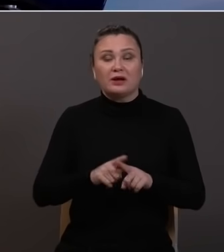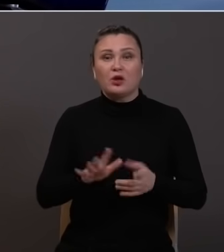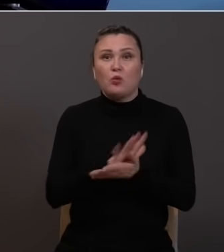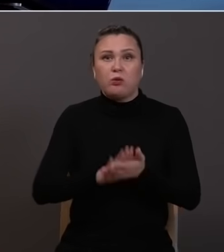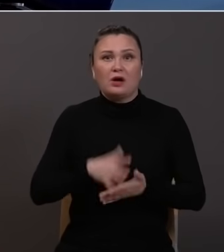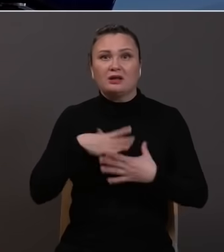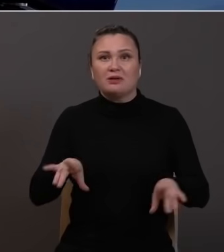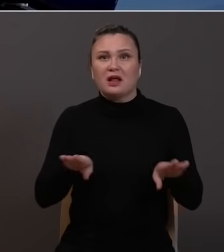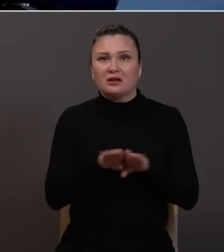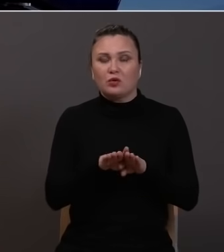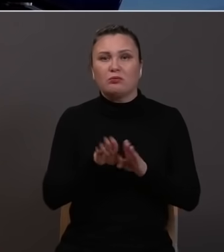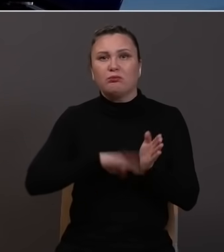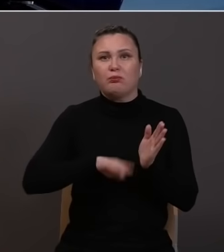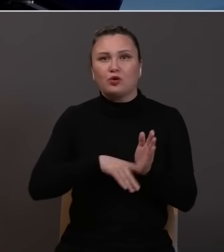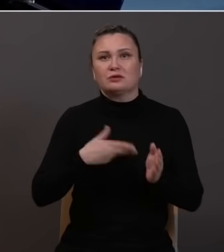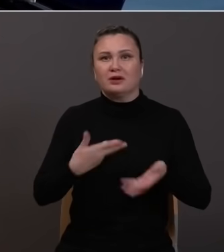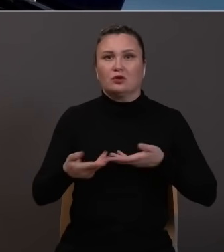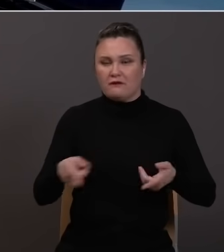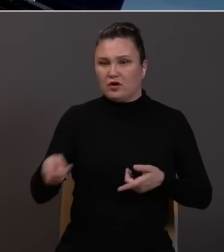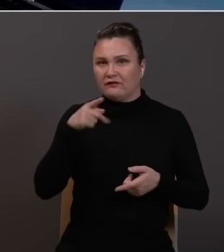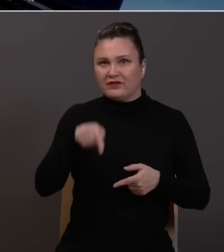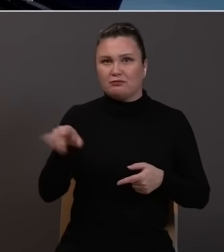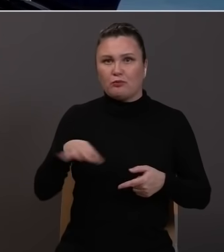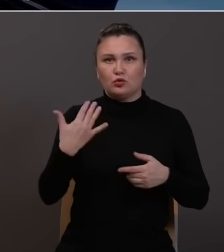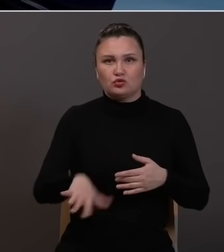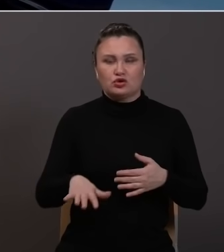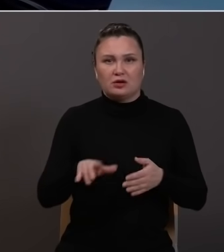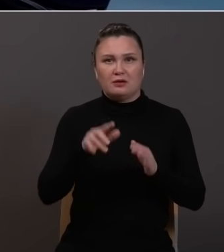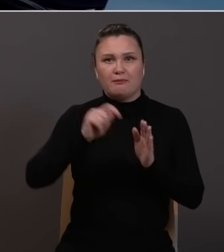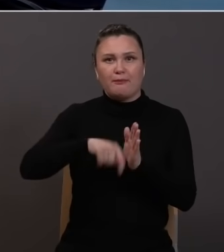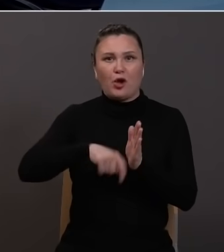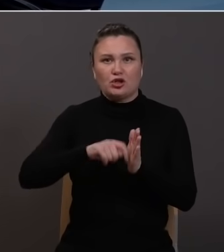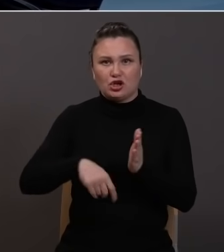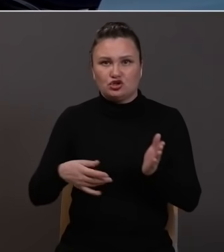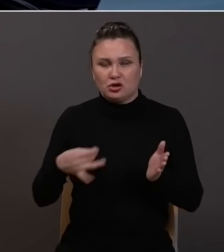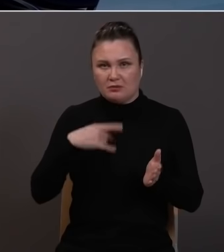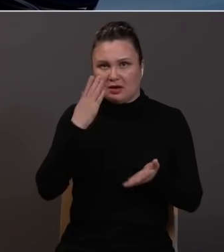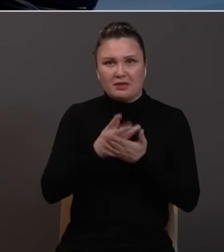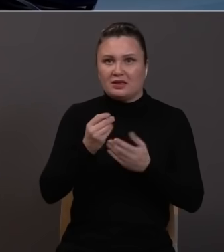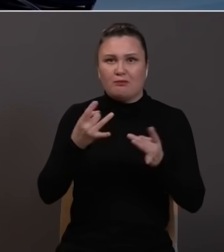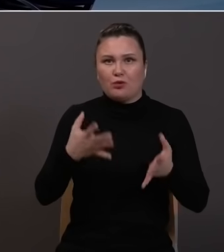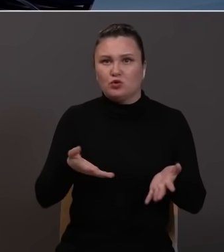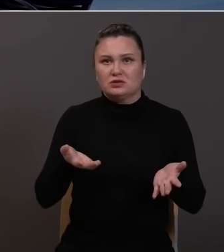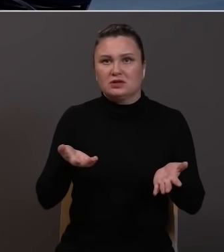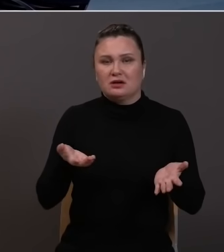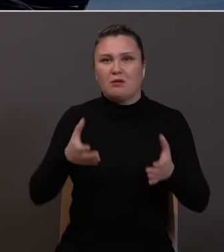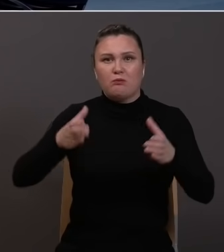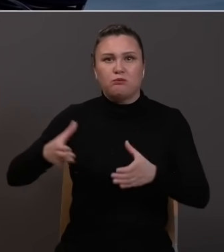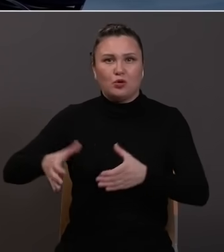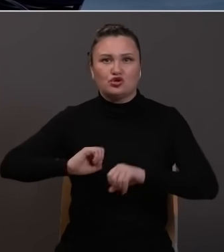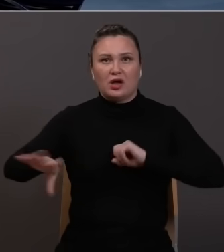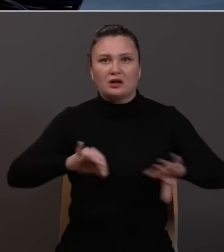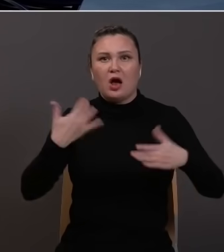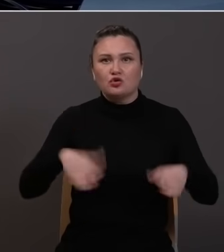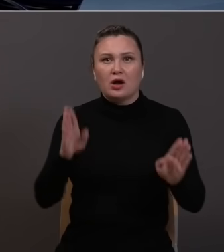такой вот, просто вот мы идем, а вот там в тот момент уже случилась протечка, и мы имеем не просто там бочки разбросаны,